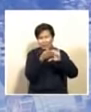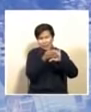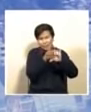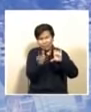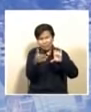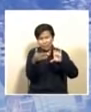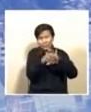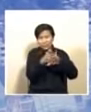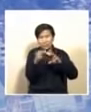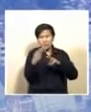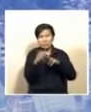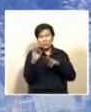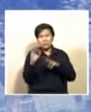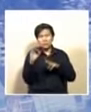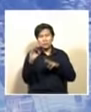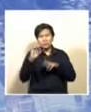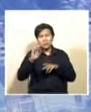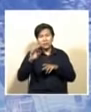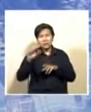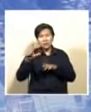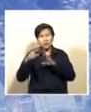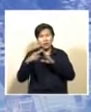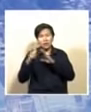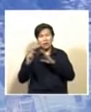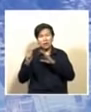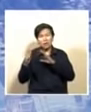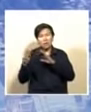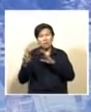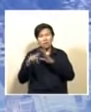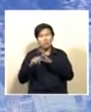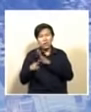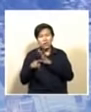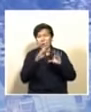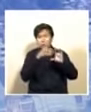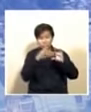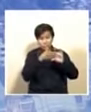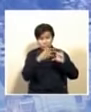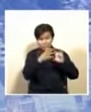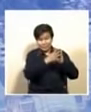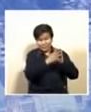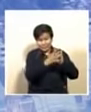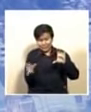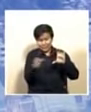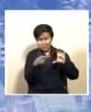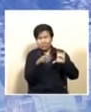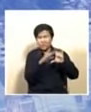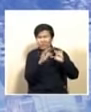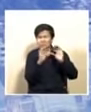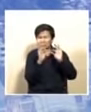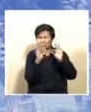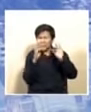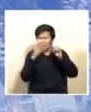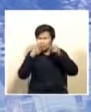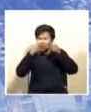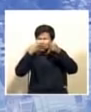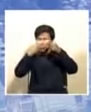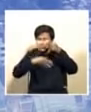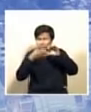ณเวลานั้นจะสามารถผลิตหน้ากากได้อีกประมาณ200ชิ้น200ล้าน